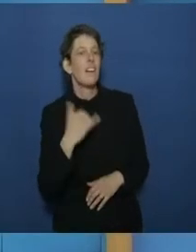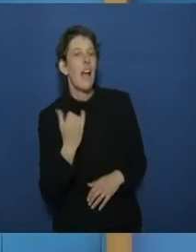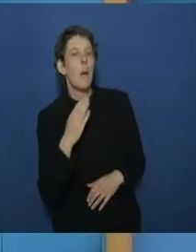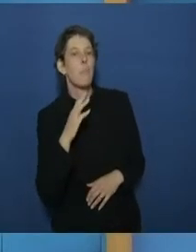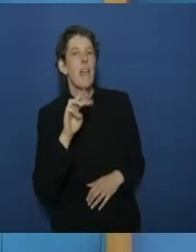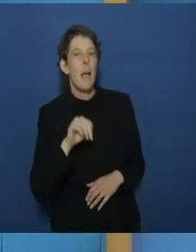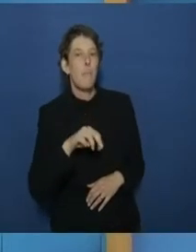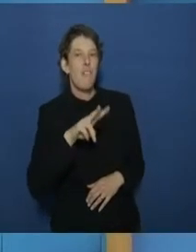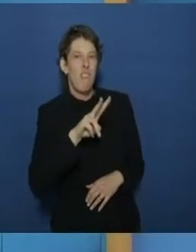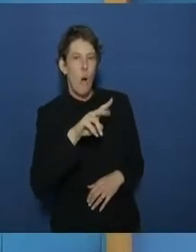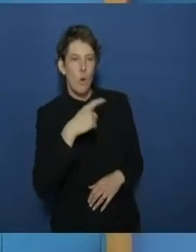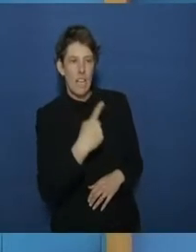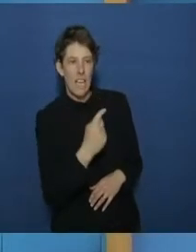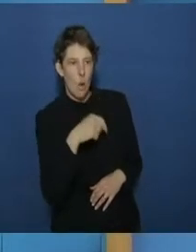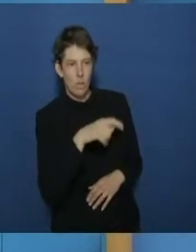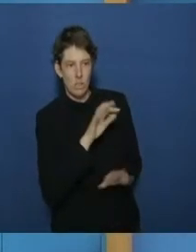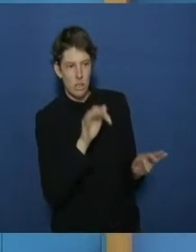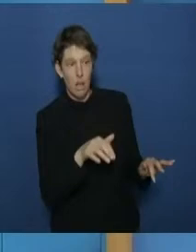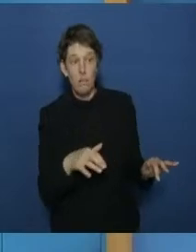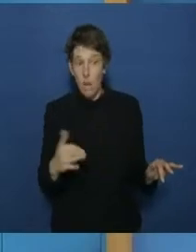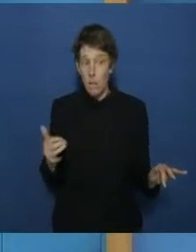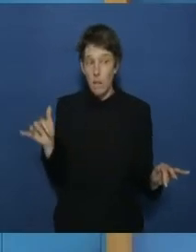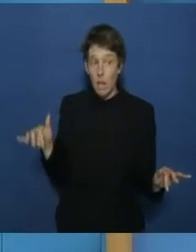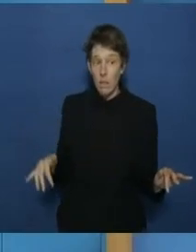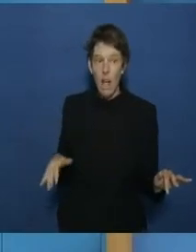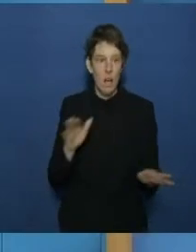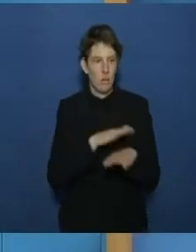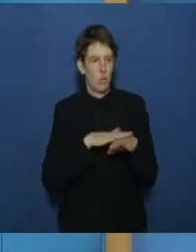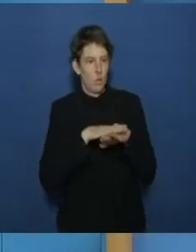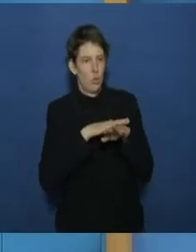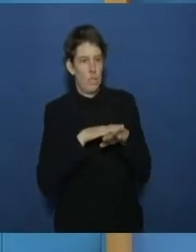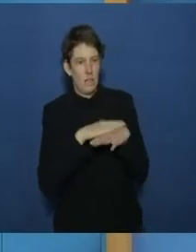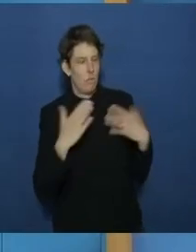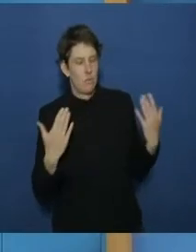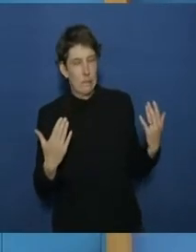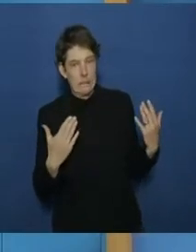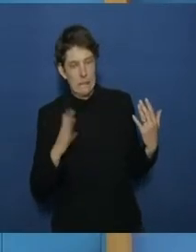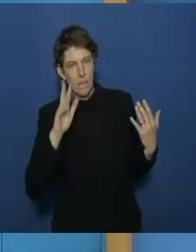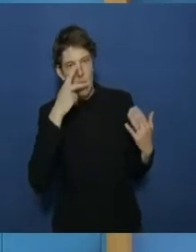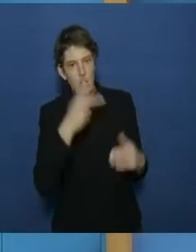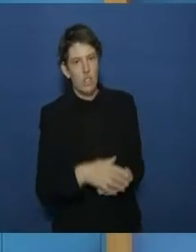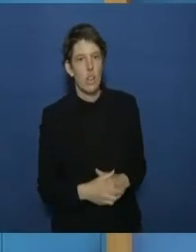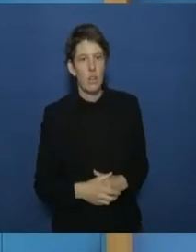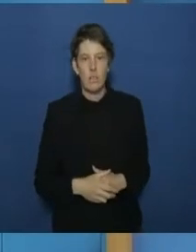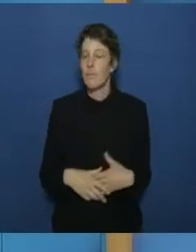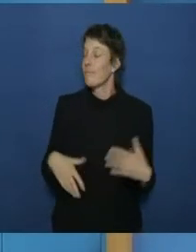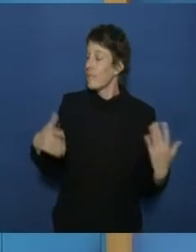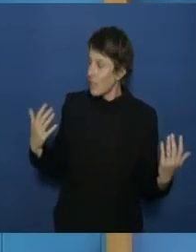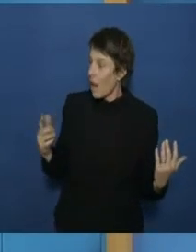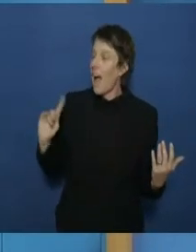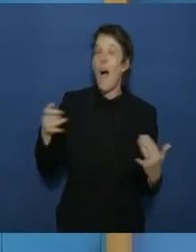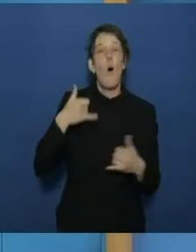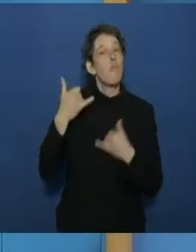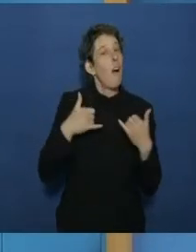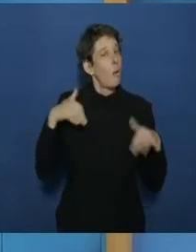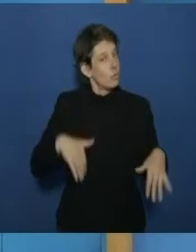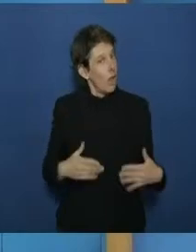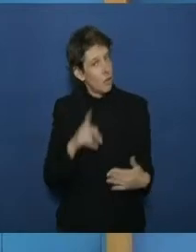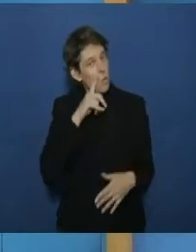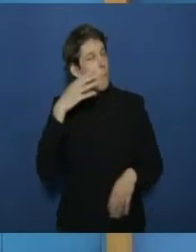heute nicht hier, aber ich denke, oder? Doch, verdammt, Entschuldigung, nicht Flogen. Ja, sitzen auch mal Frauen.